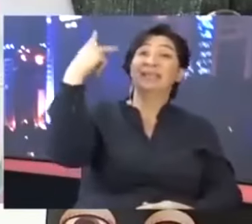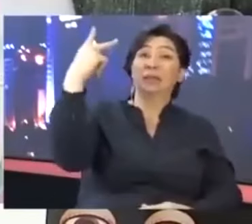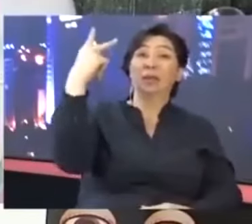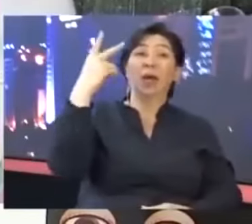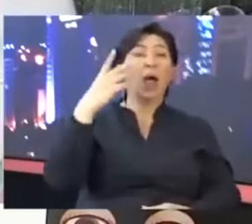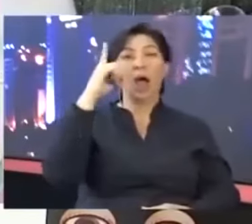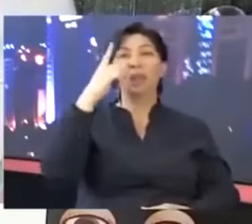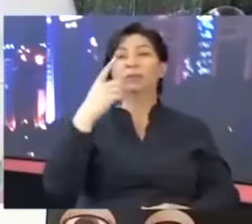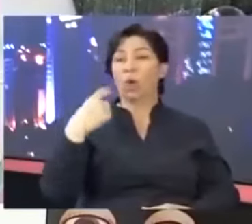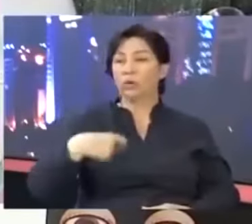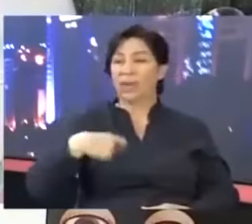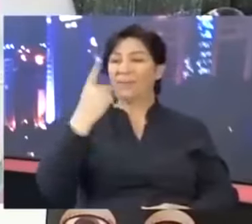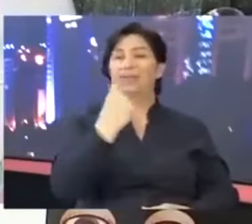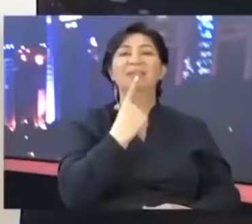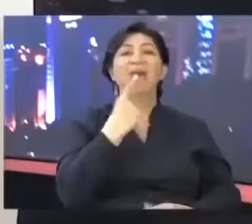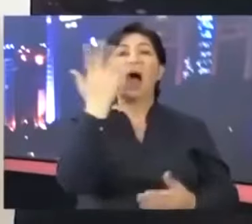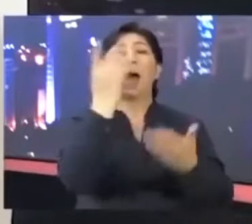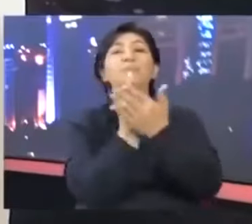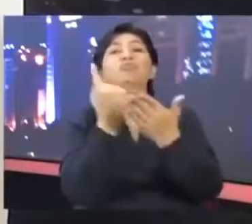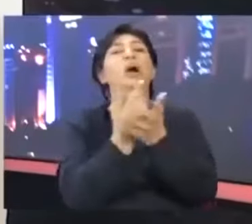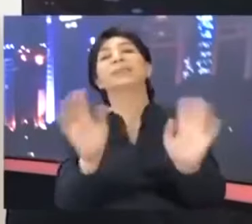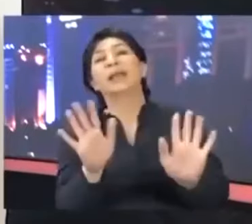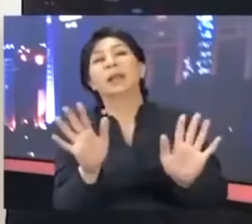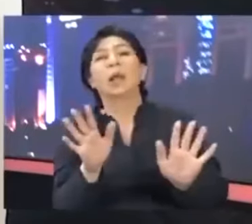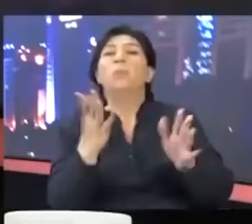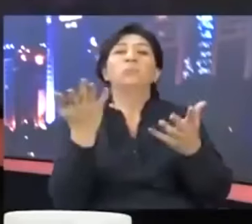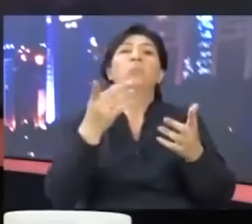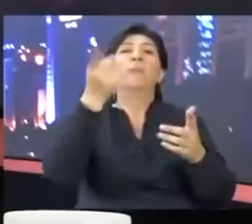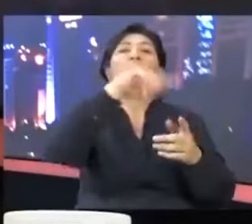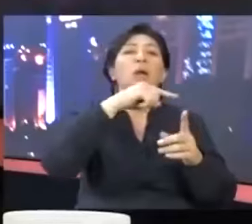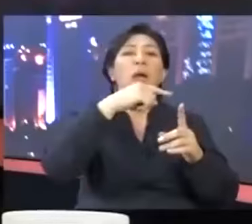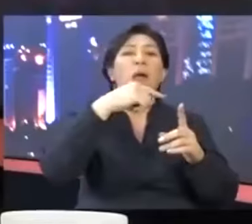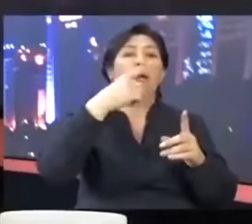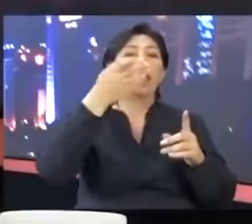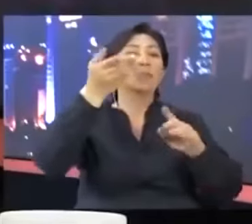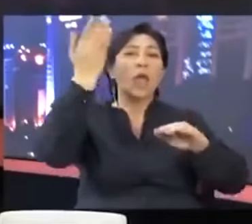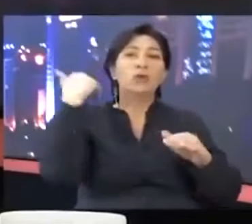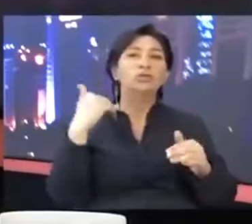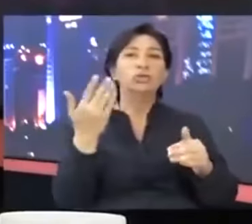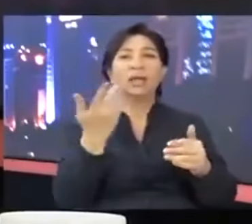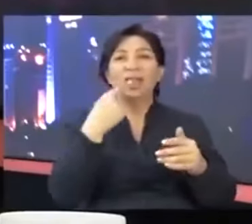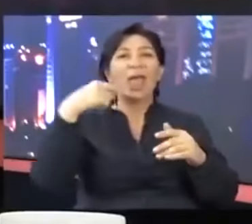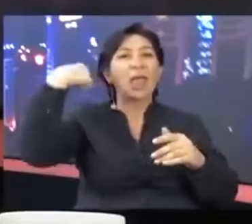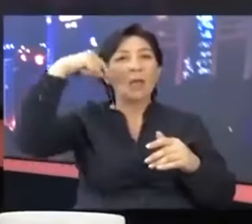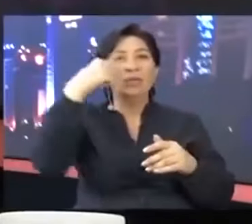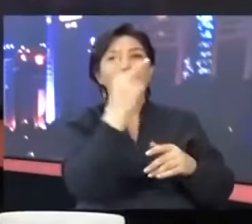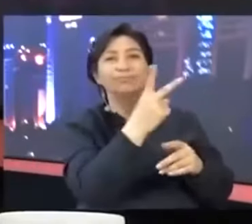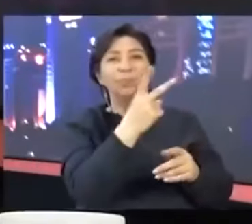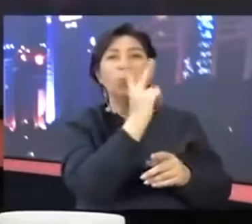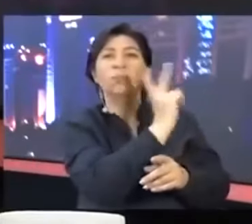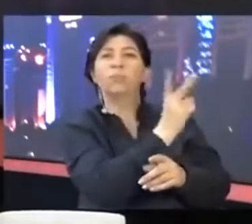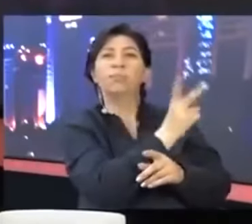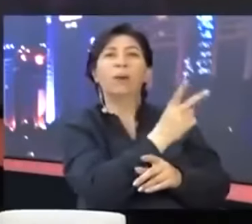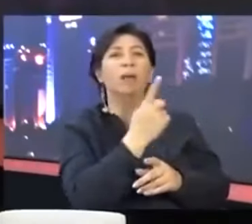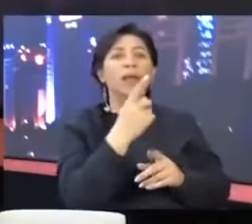Allah'ın özel bir dili değil Arapça Çünkü Allah her kavme kendi dilinde vahiyler yollamıştır Yani daha evvel diyelim ki Yahudi Eee